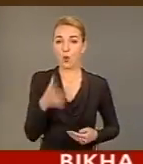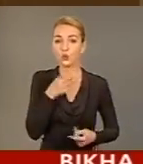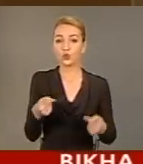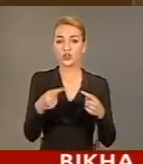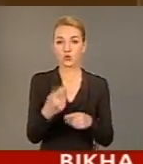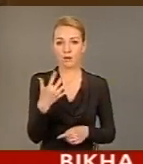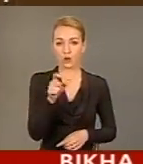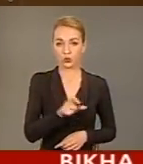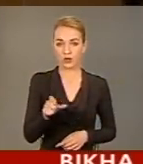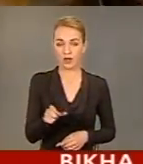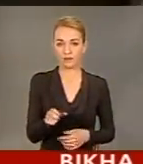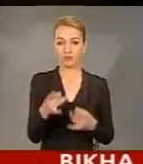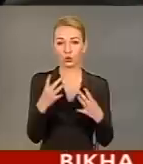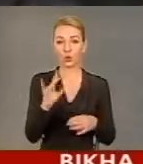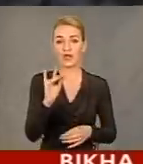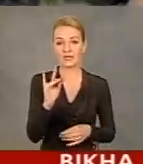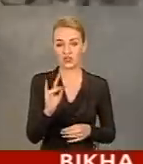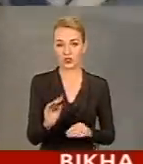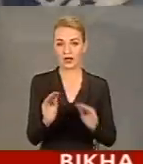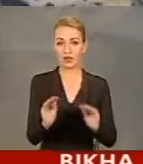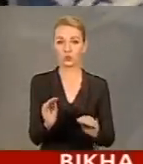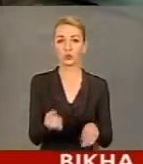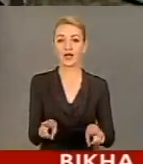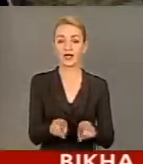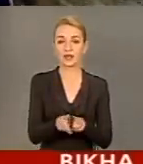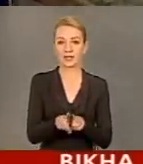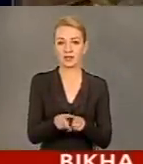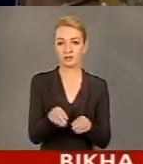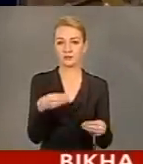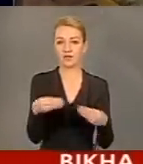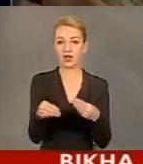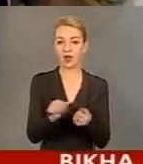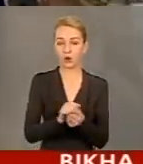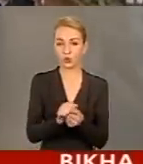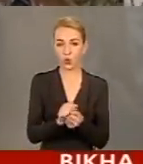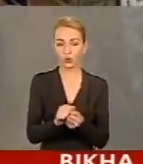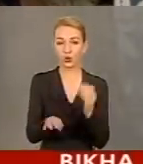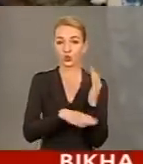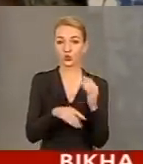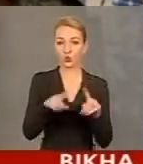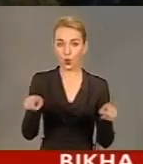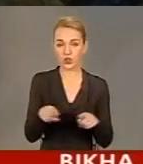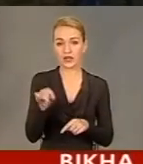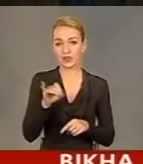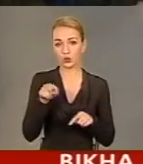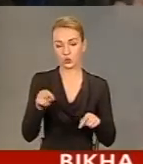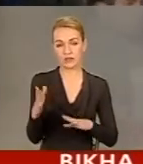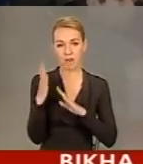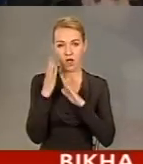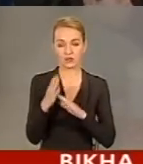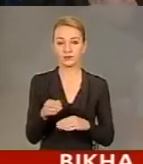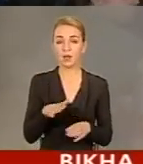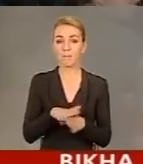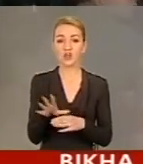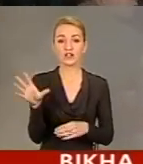одночасно 5 людей. Просто на стільчики люди кладуть отакий картон, дошки і тут сплять. Майже всі, з